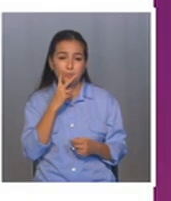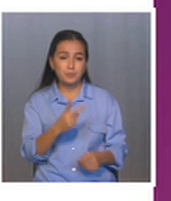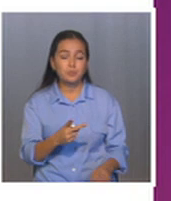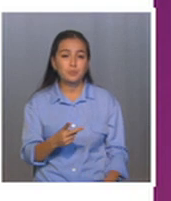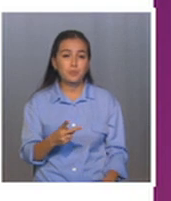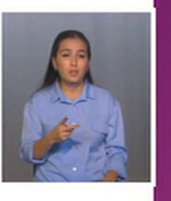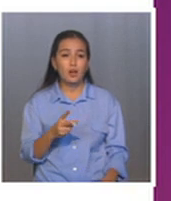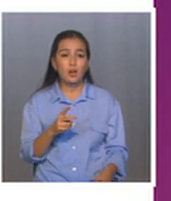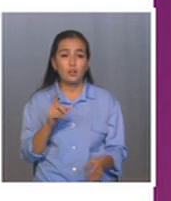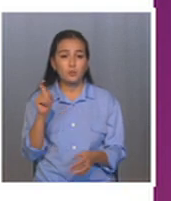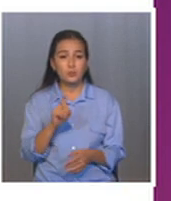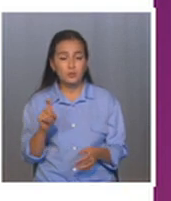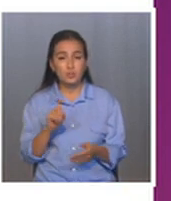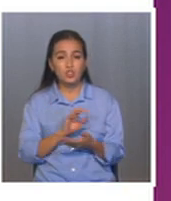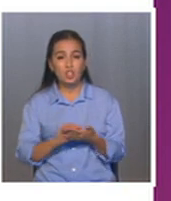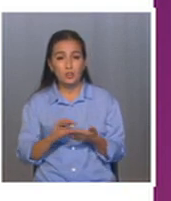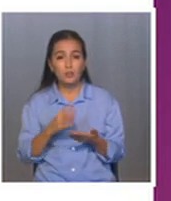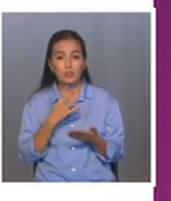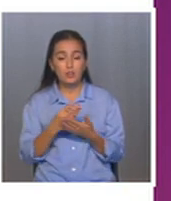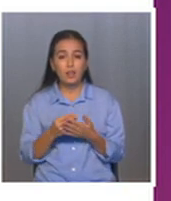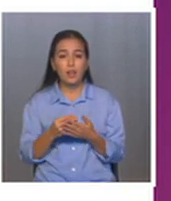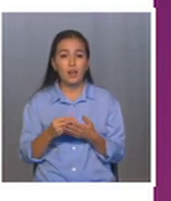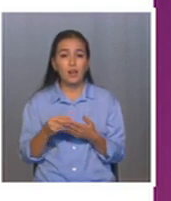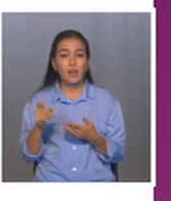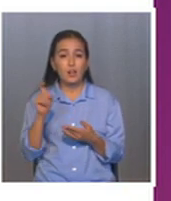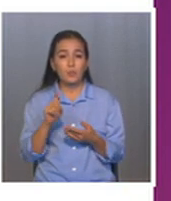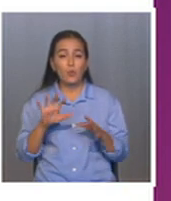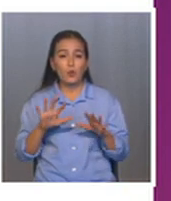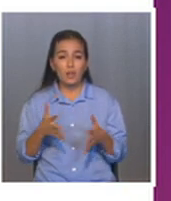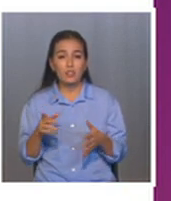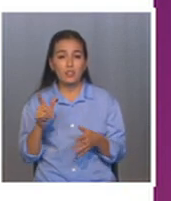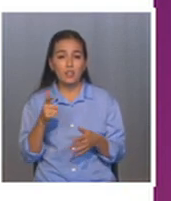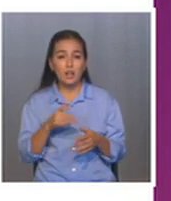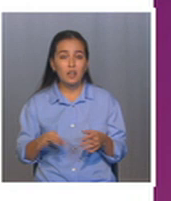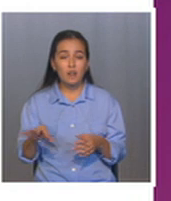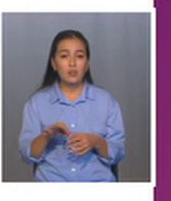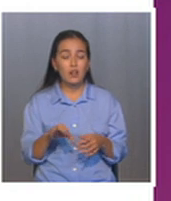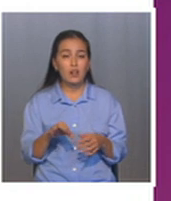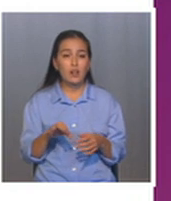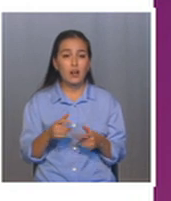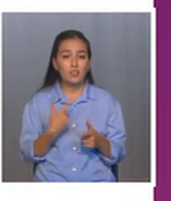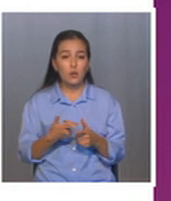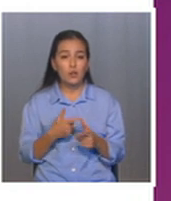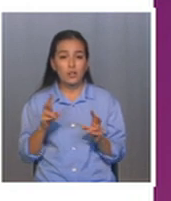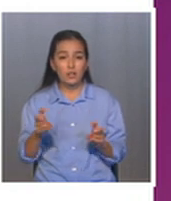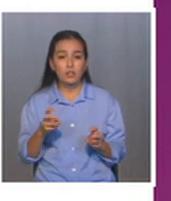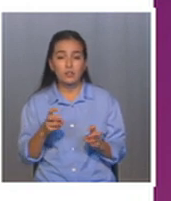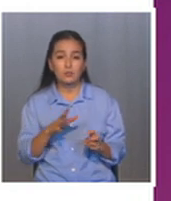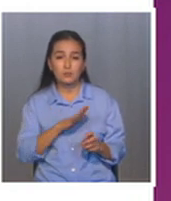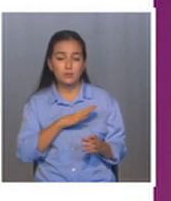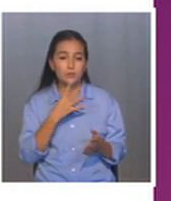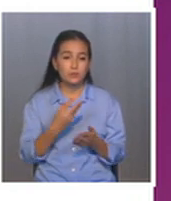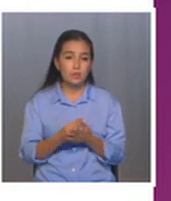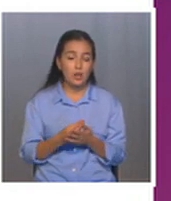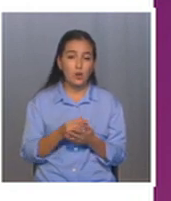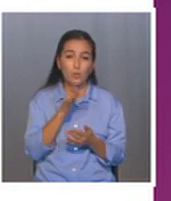Көркем шығармадағы кеңістік, шығармада оқиғалар мен географиялық атаулардың ауқымды берілуі. Көркем шығармадағы